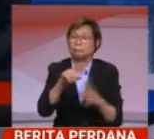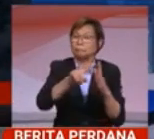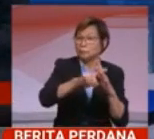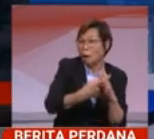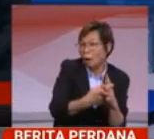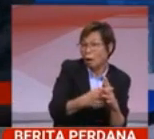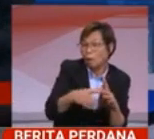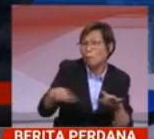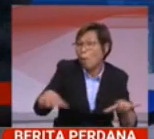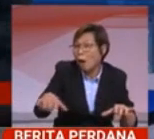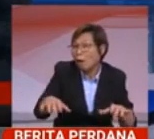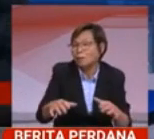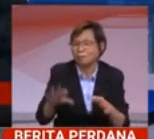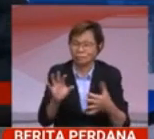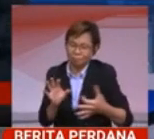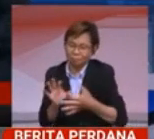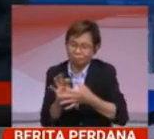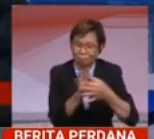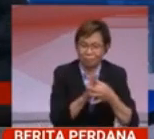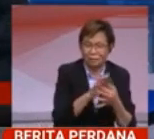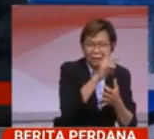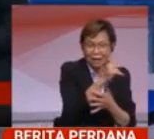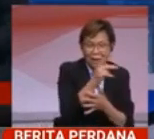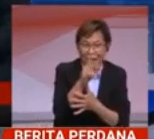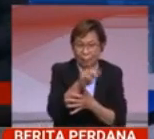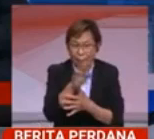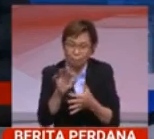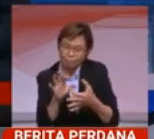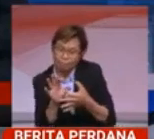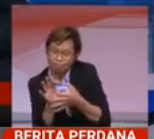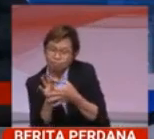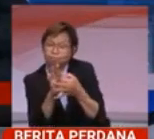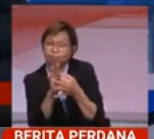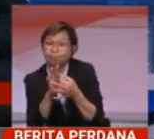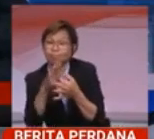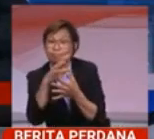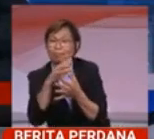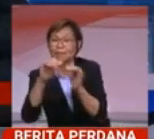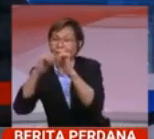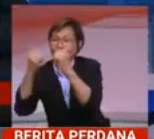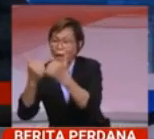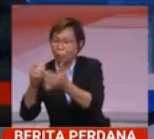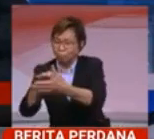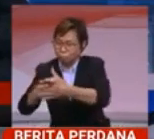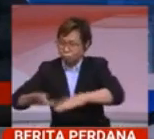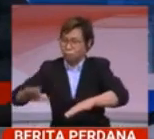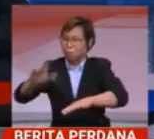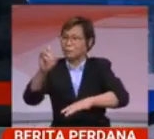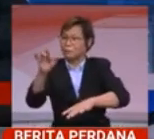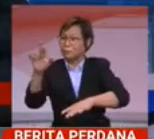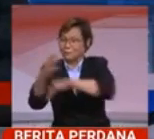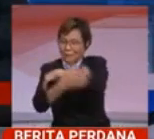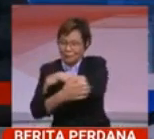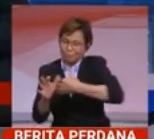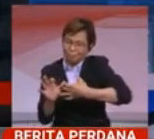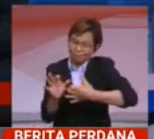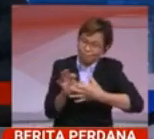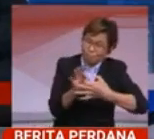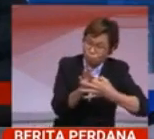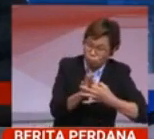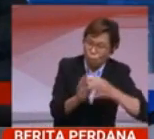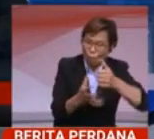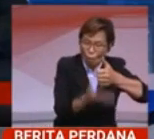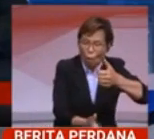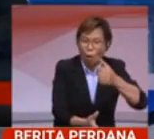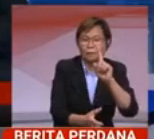pelaksanaannya melibatkan kerjasama Kementerian Komunikasi dan Multimedia serta Agensi Keselamatan Siber Negara dengan